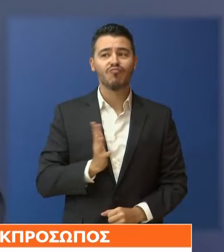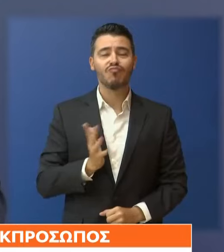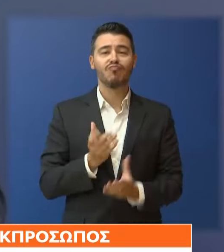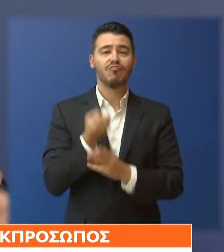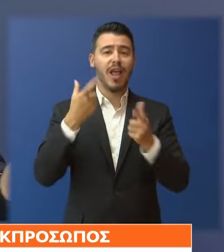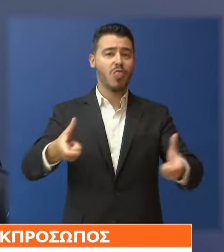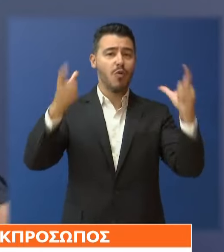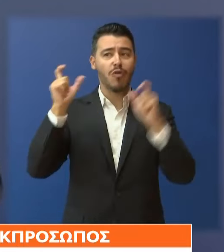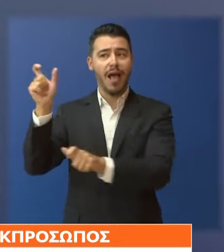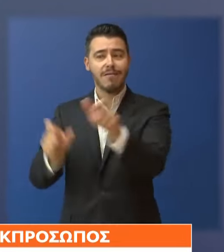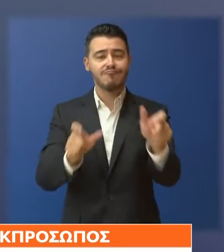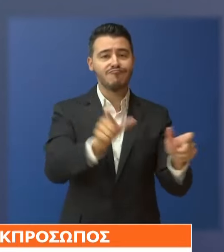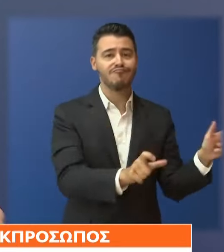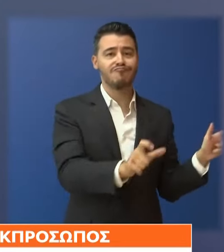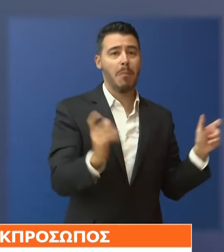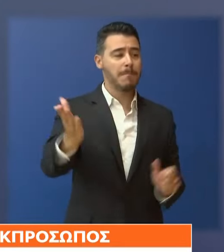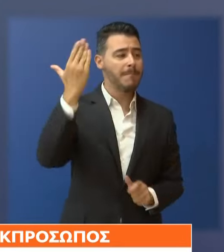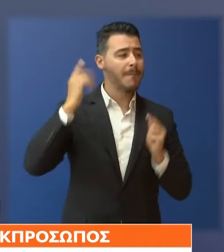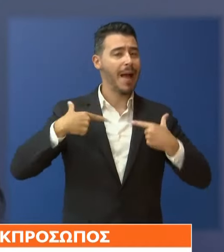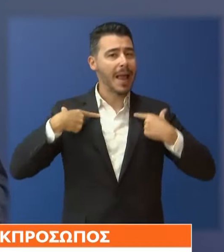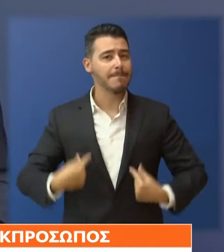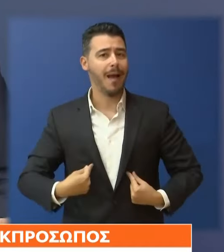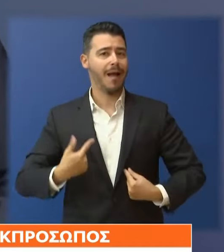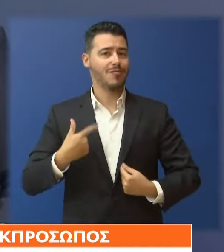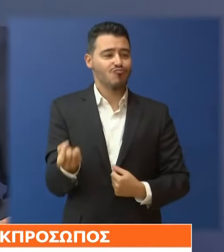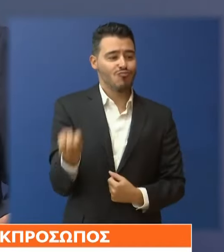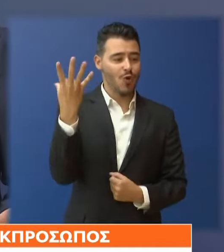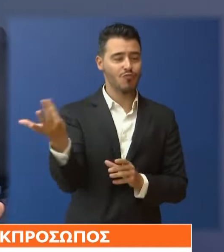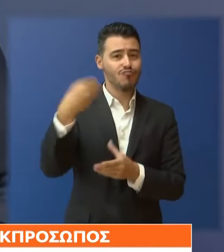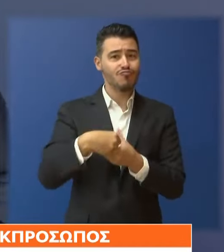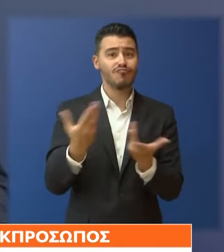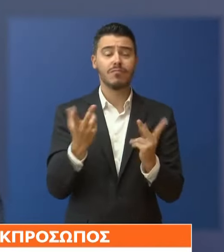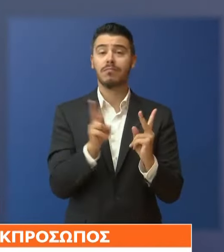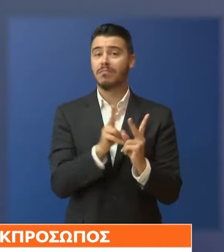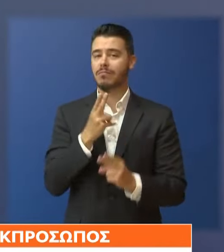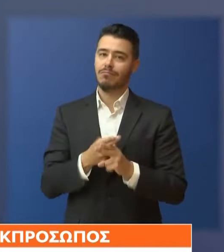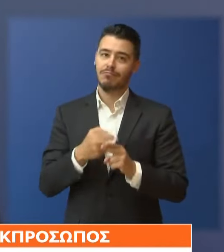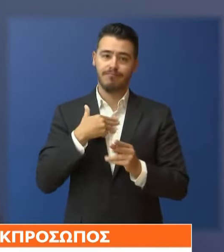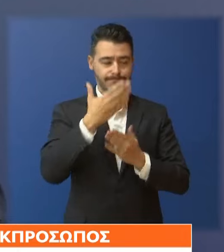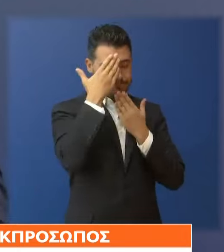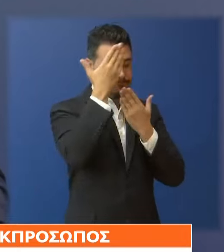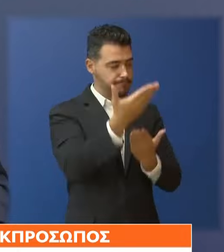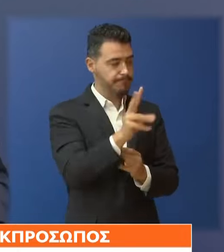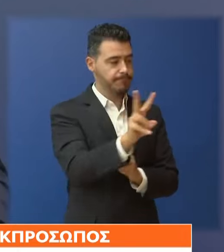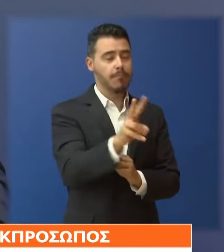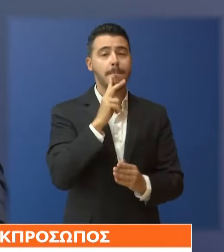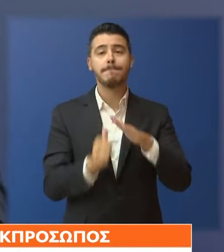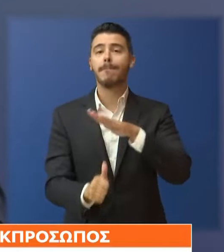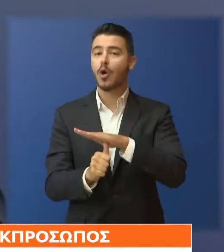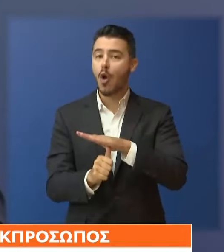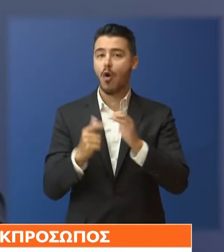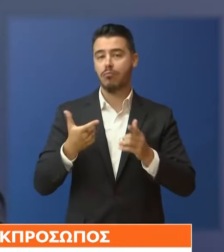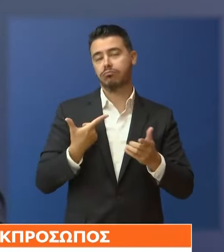νεοδημοκράτη παλιούς και νέους φίλους της παράταξης δεν θα μπορούσανε να μην προσκληθούν οι δύο πρώην πρόεδροί μας και πρωθυπουργοί της χώρας ως